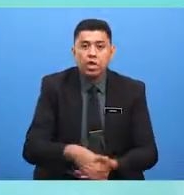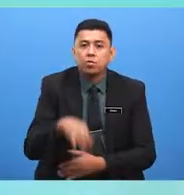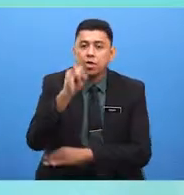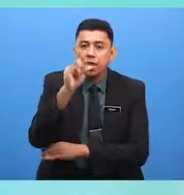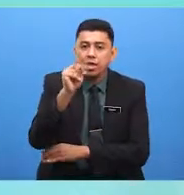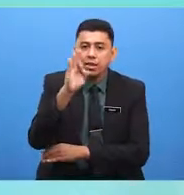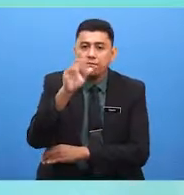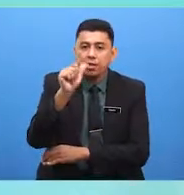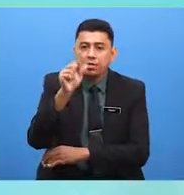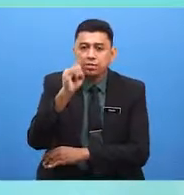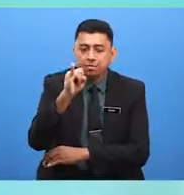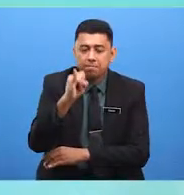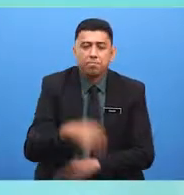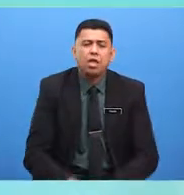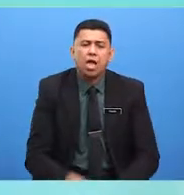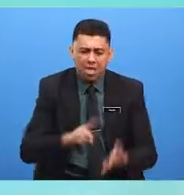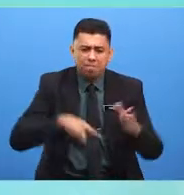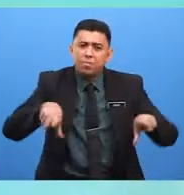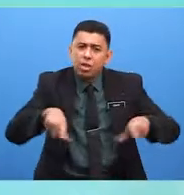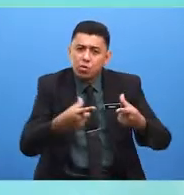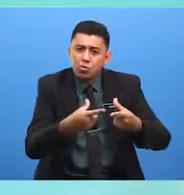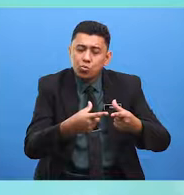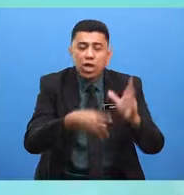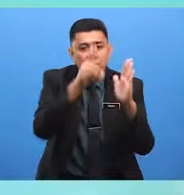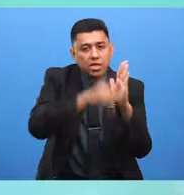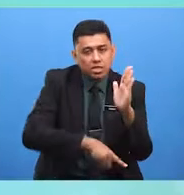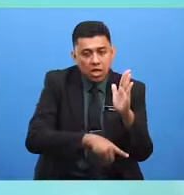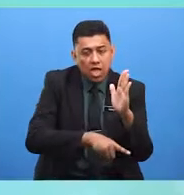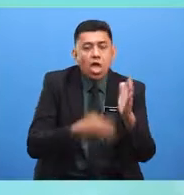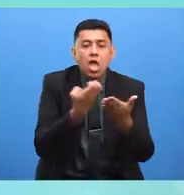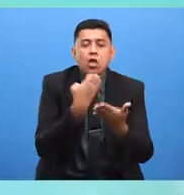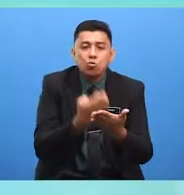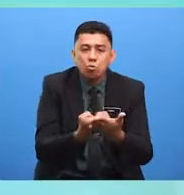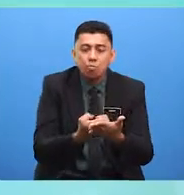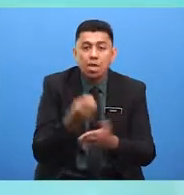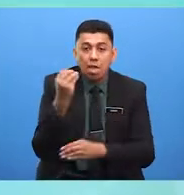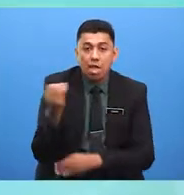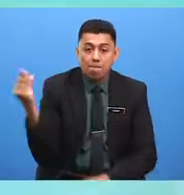berlaku apabila kerajaan melaksanakan dasar keuangan menguncup